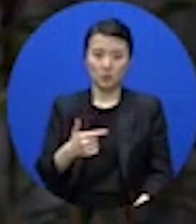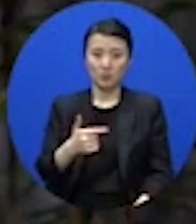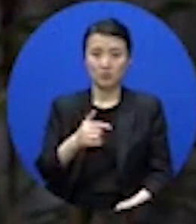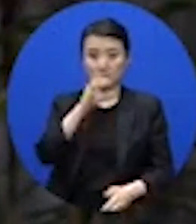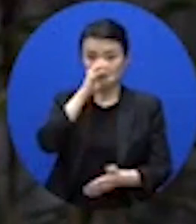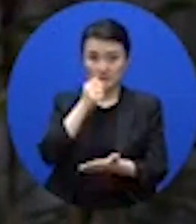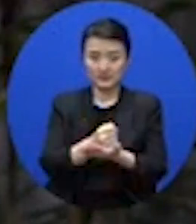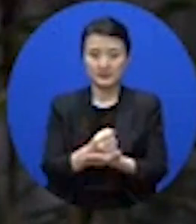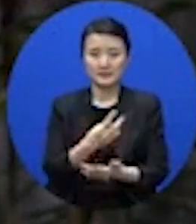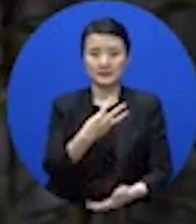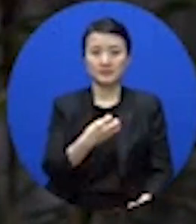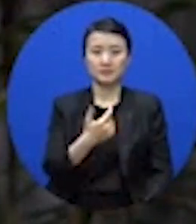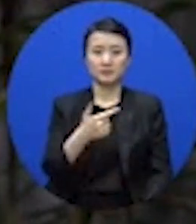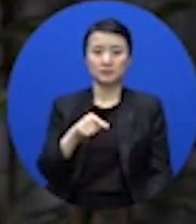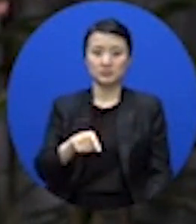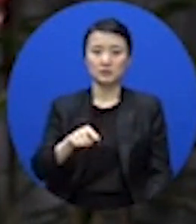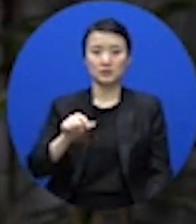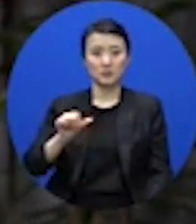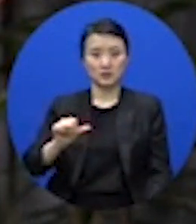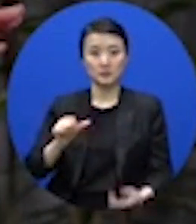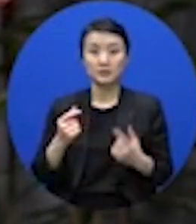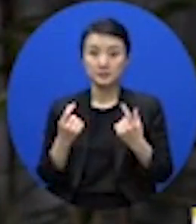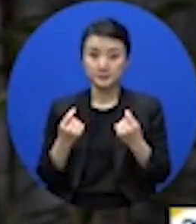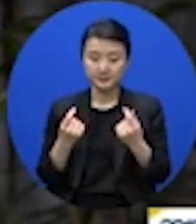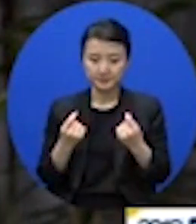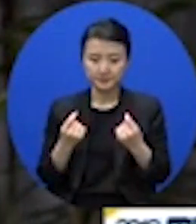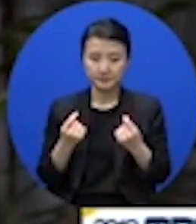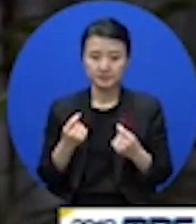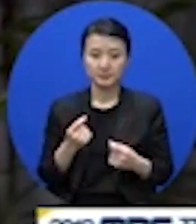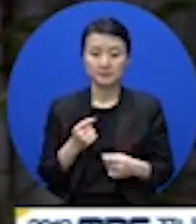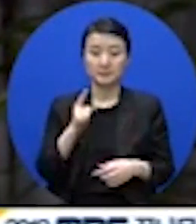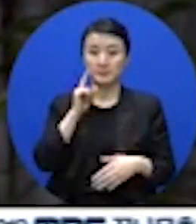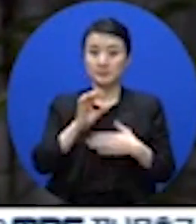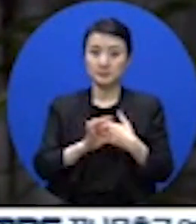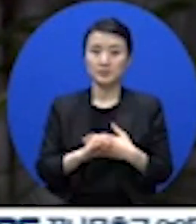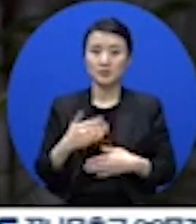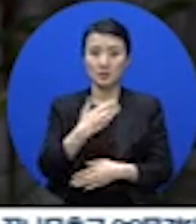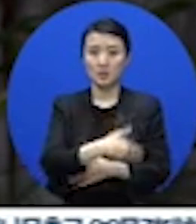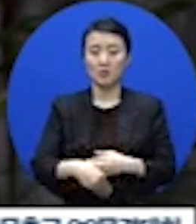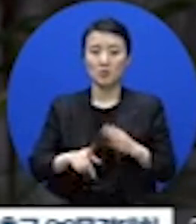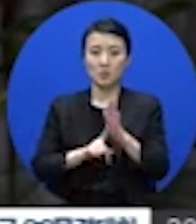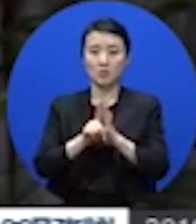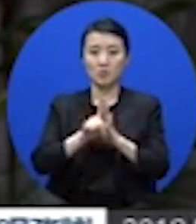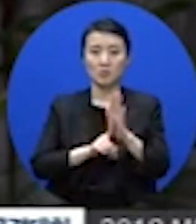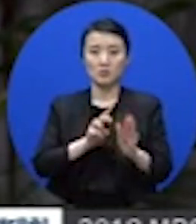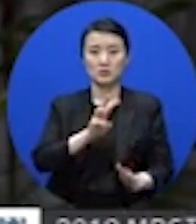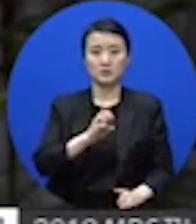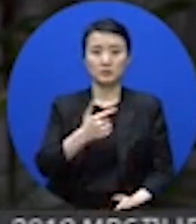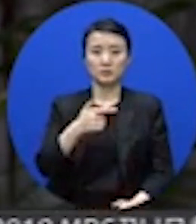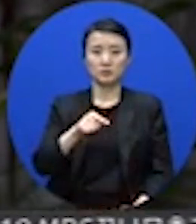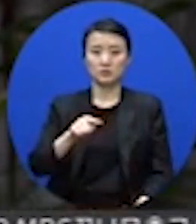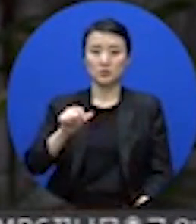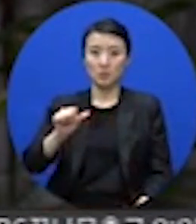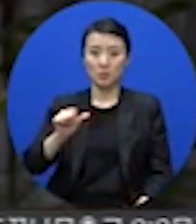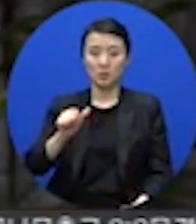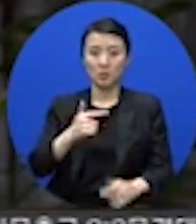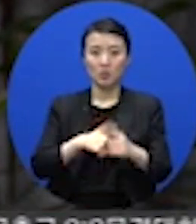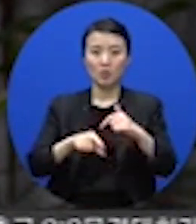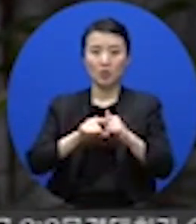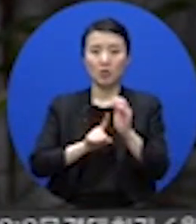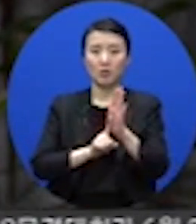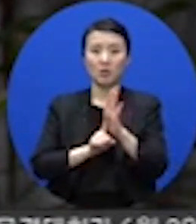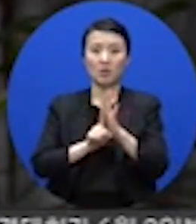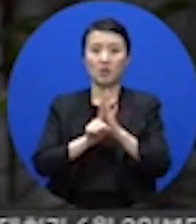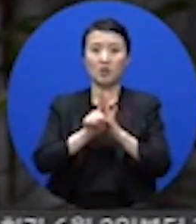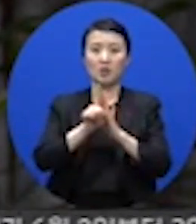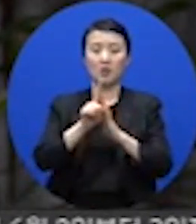36.5도. 이죠? 근데, 온도가 이렇게 36.5도가 되다가 점점 높아져서 열이 계속 나면